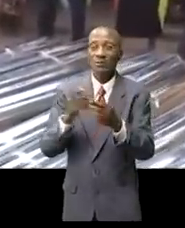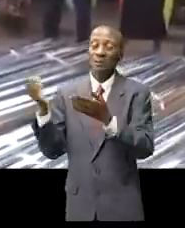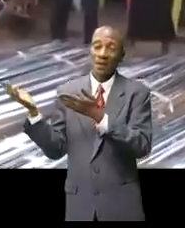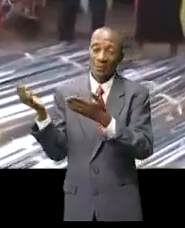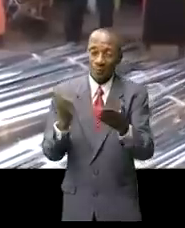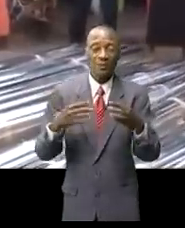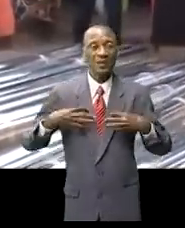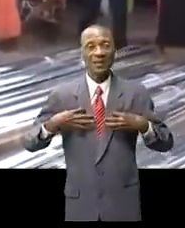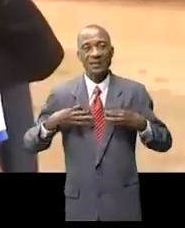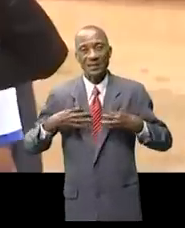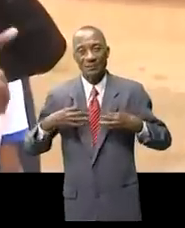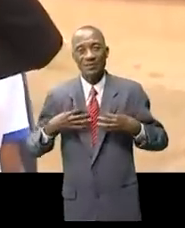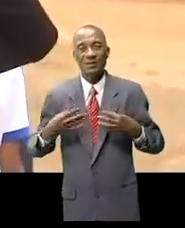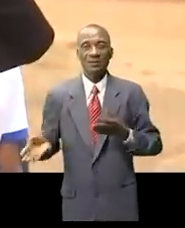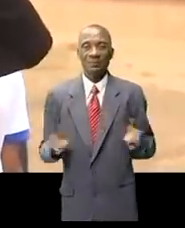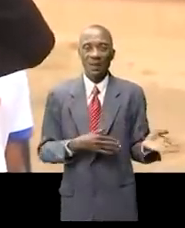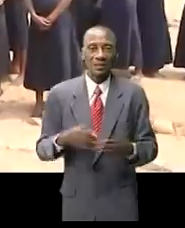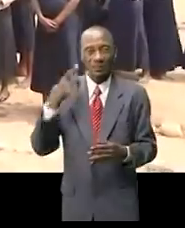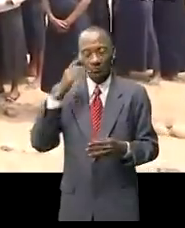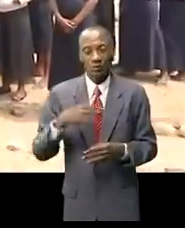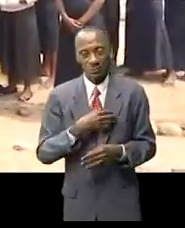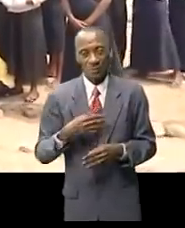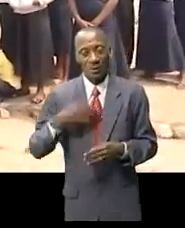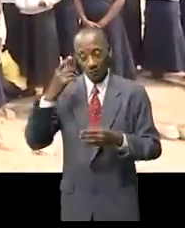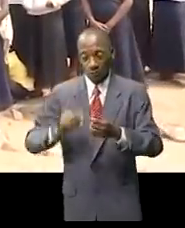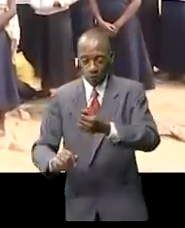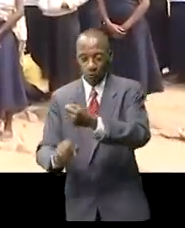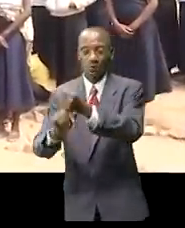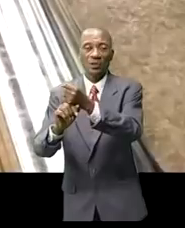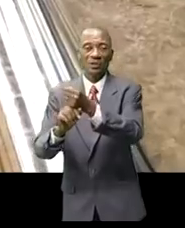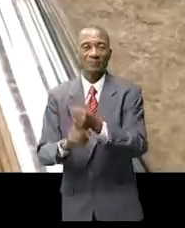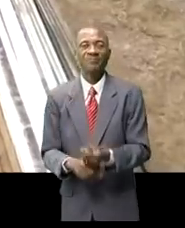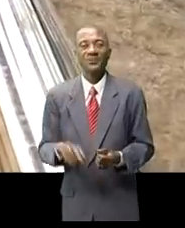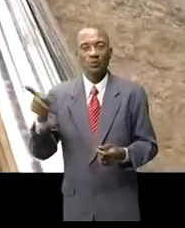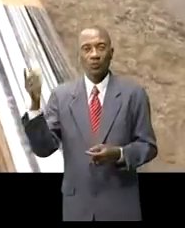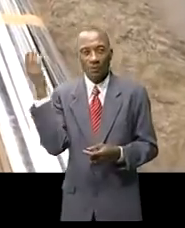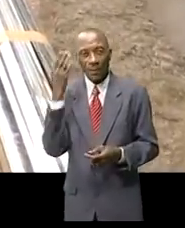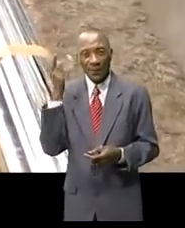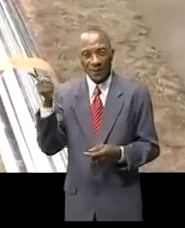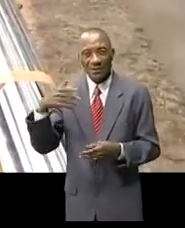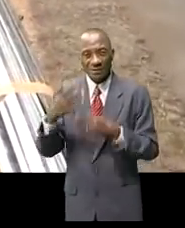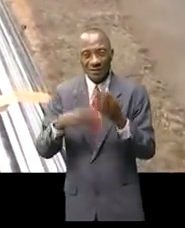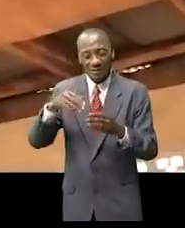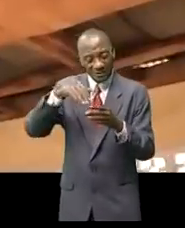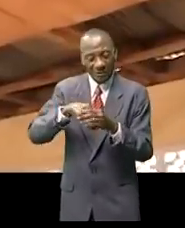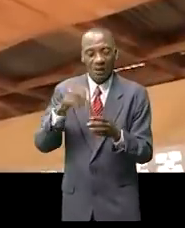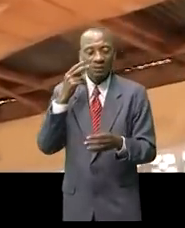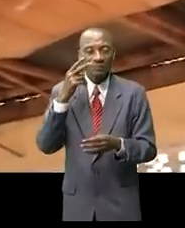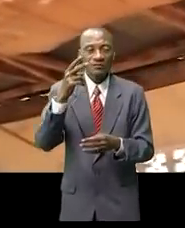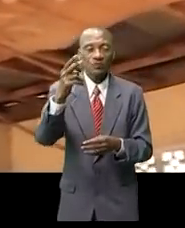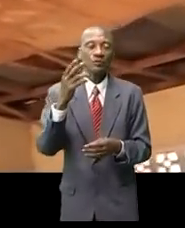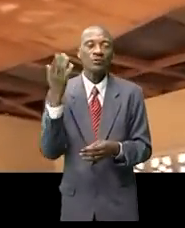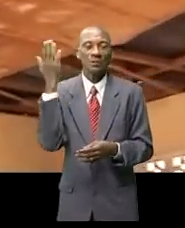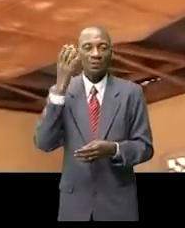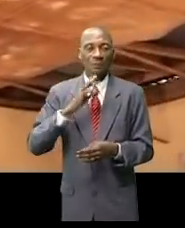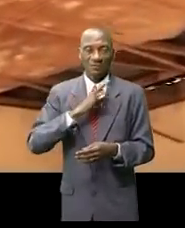au regard de l'intérêt général, suivant la vision du chef de l'État, Félix-Antoine Tshisekedi Tshilombo, qui dit « un Congo